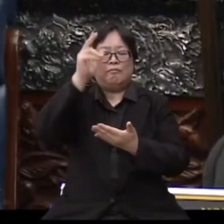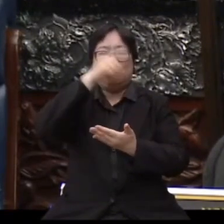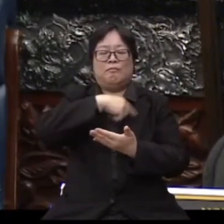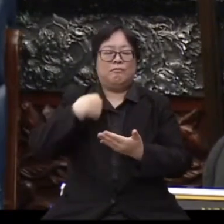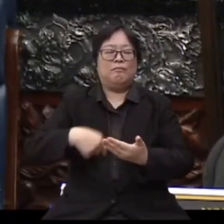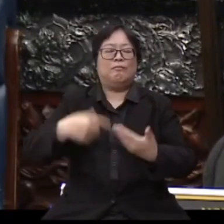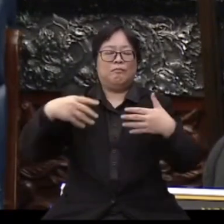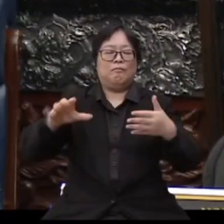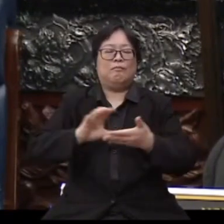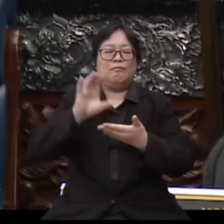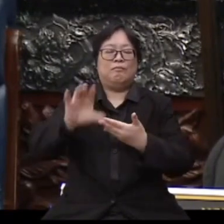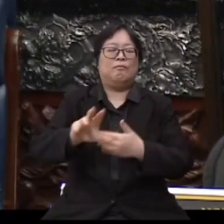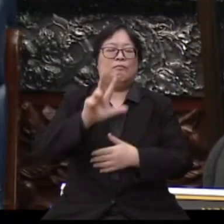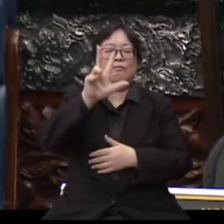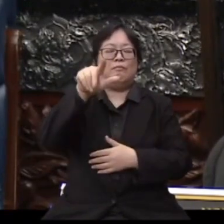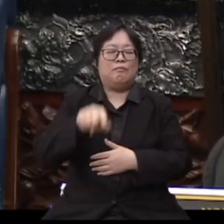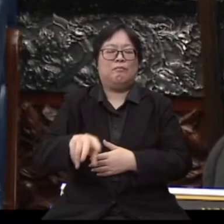sebanyak